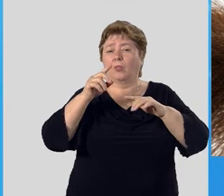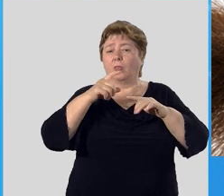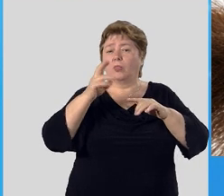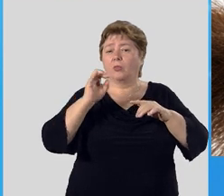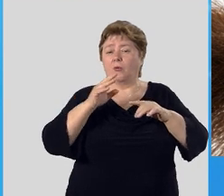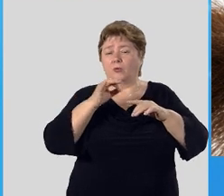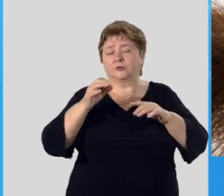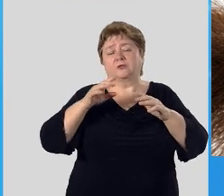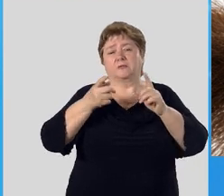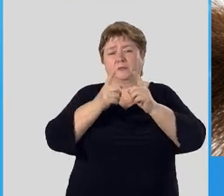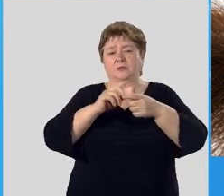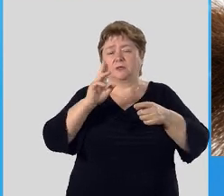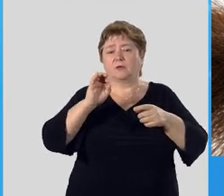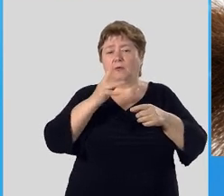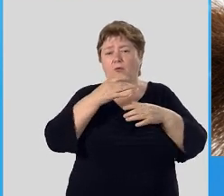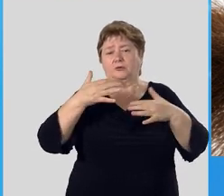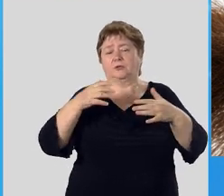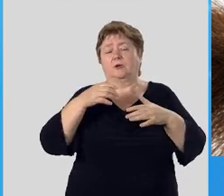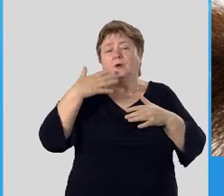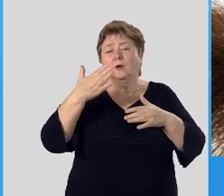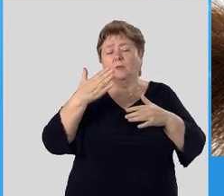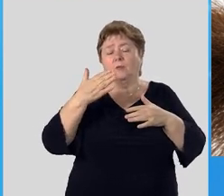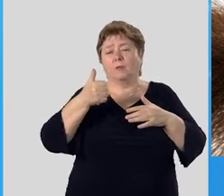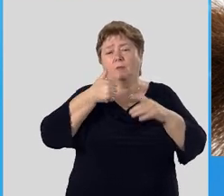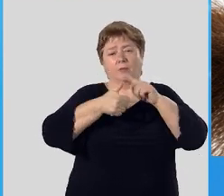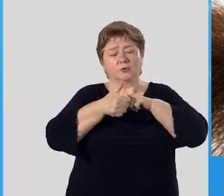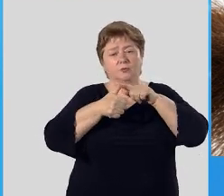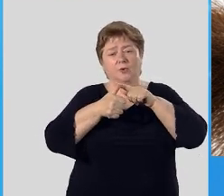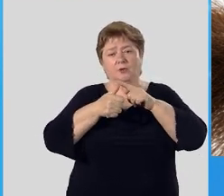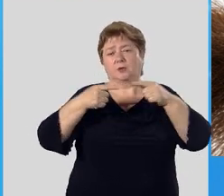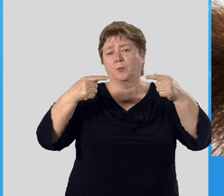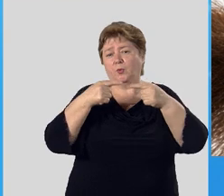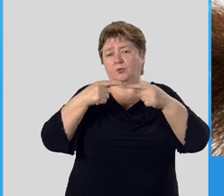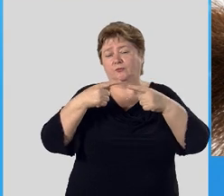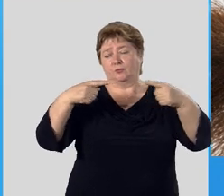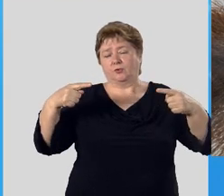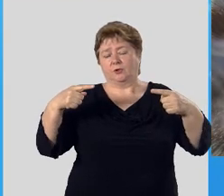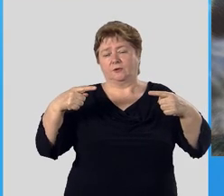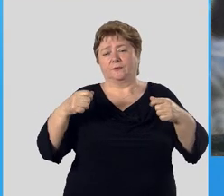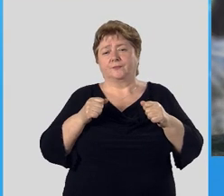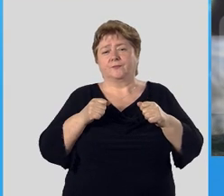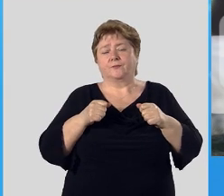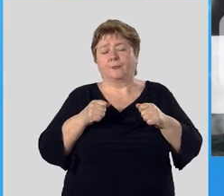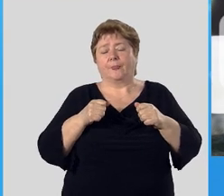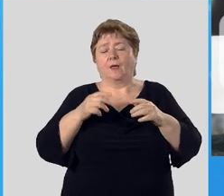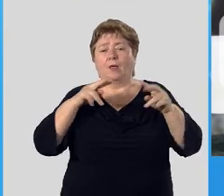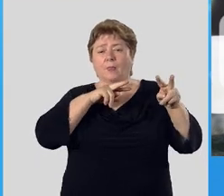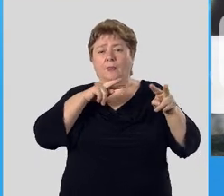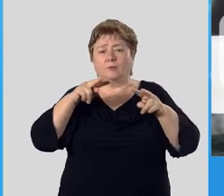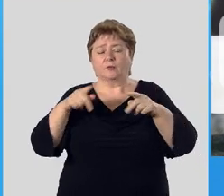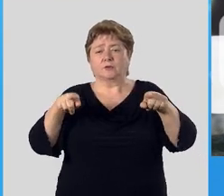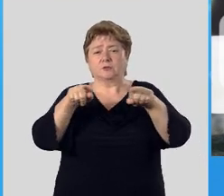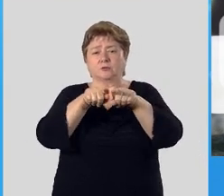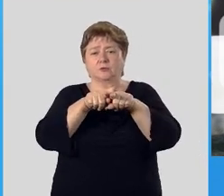вместо когтей большой палец руки противопоставлен остальным наблюдается